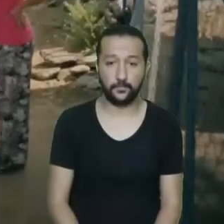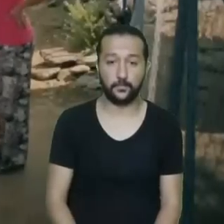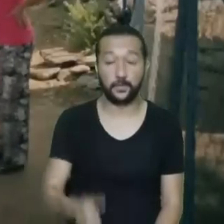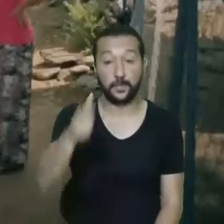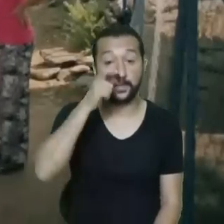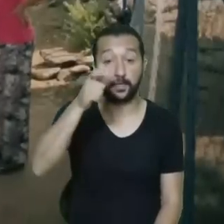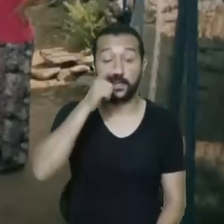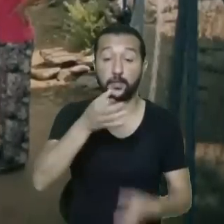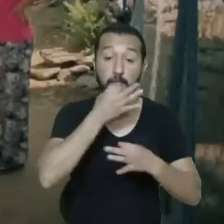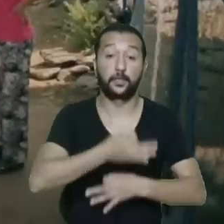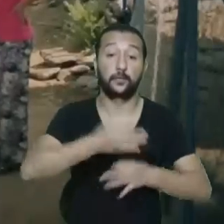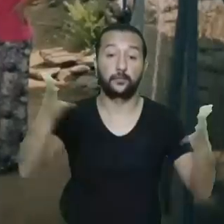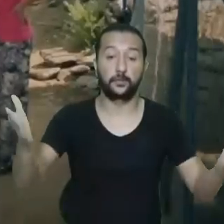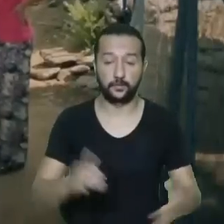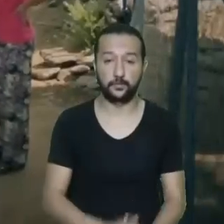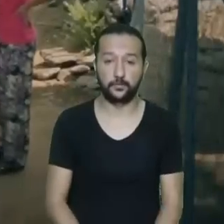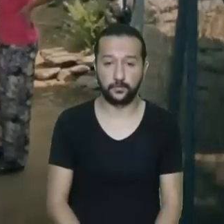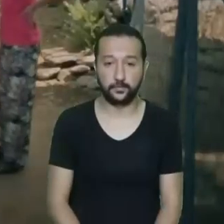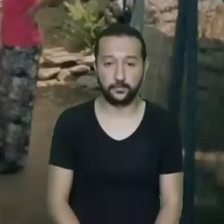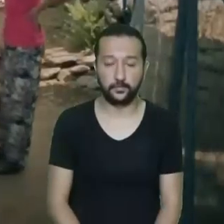Dikkat, dikkat.